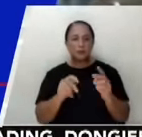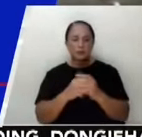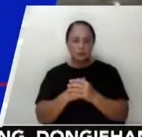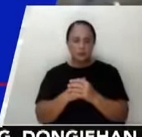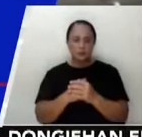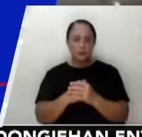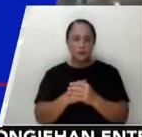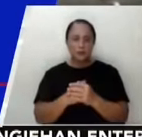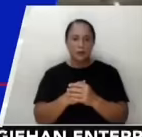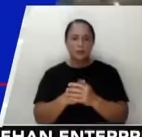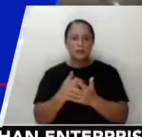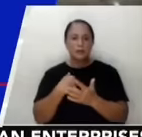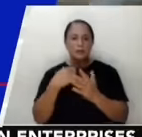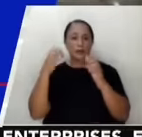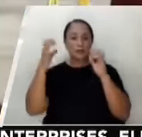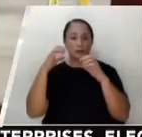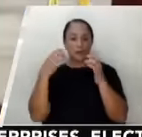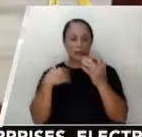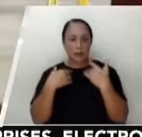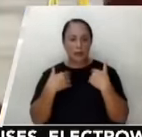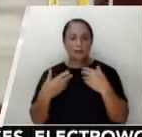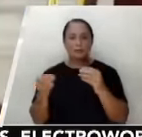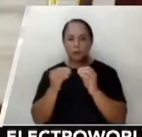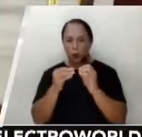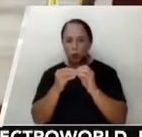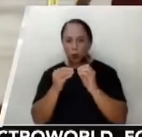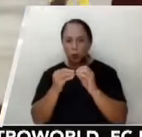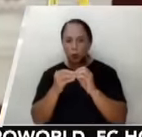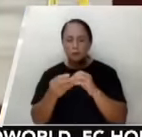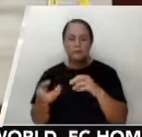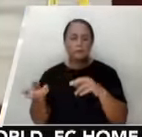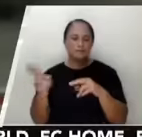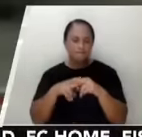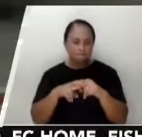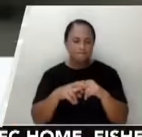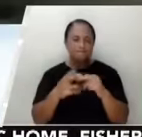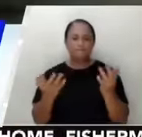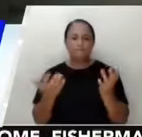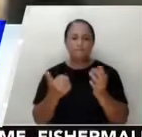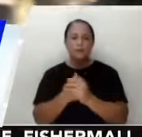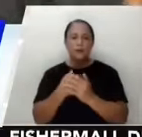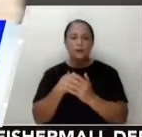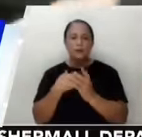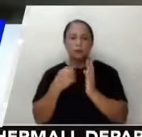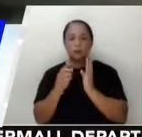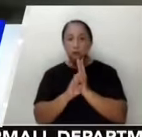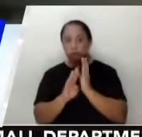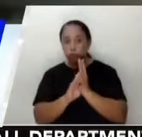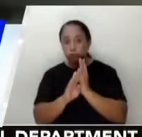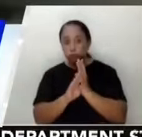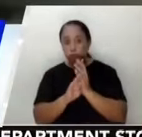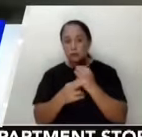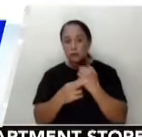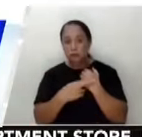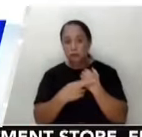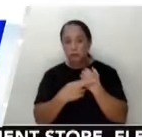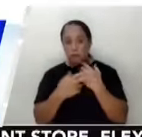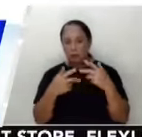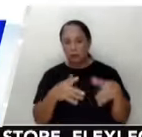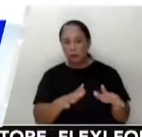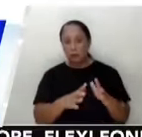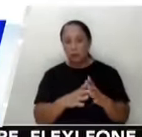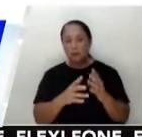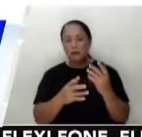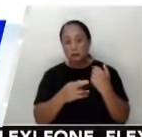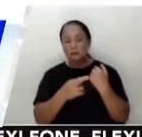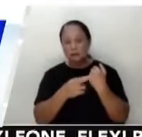I'm expecting madugangan pag yun to. Hinihikayat naman ng Dico Terminal na magpabook online ang mga biyahero upang hindi maabala. Nasa